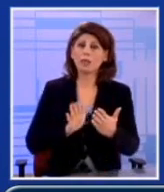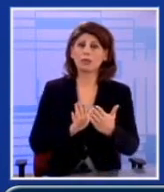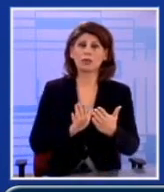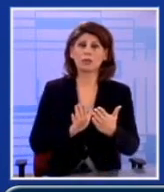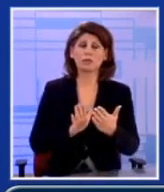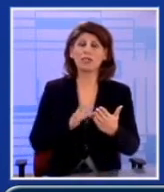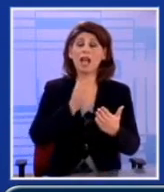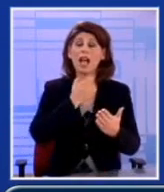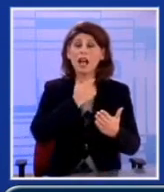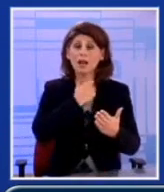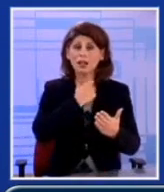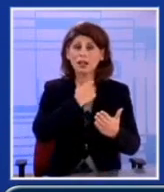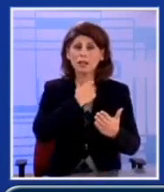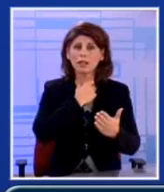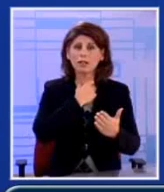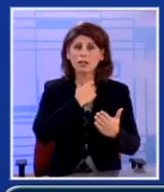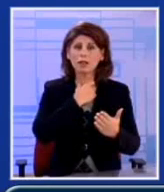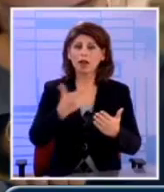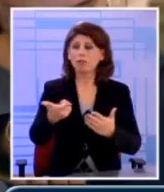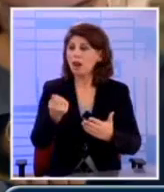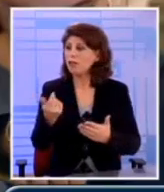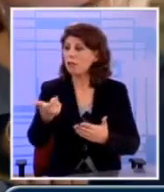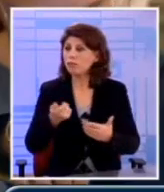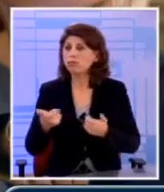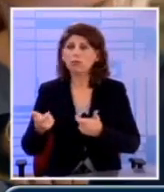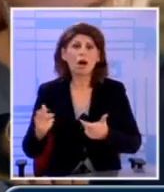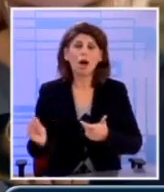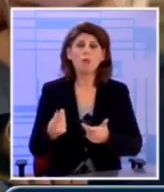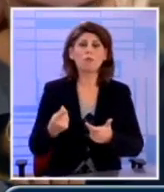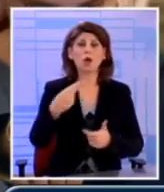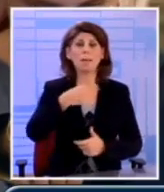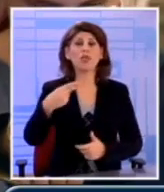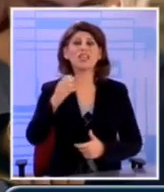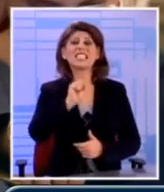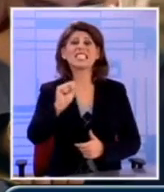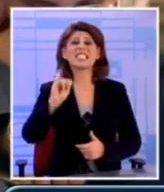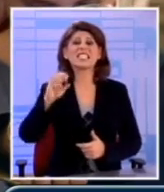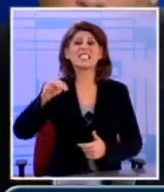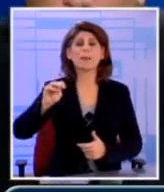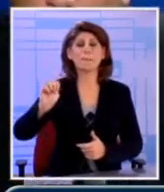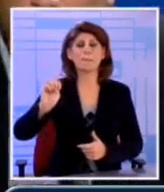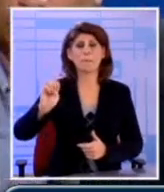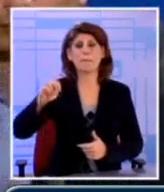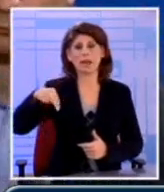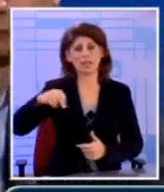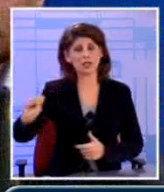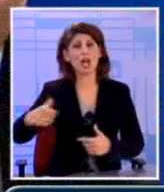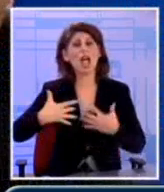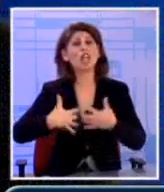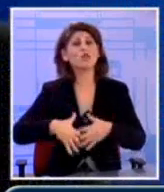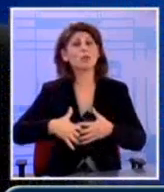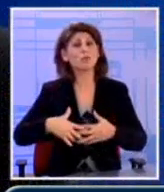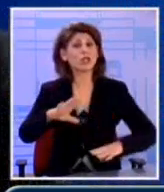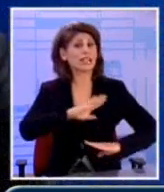οι αναγκαίες εκταμιεύσεις. Η υπόθεση της Siemens, οι υποθέσεις των εξοπλιστικών,